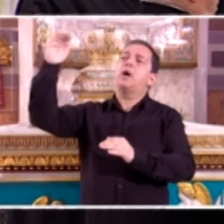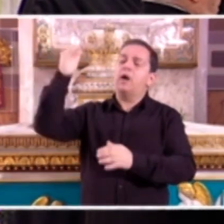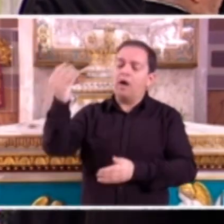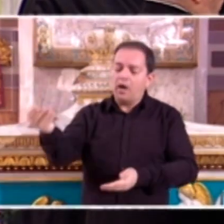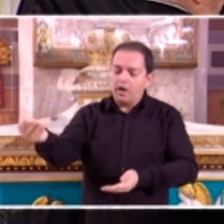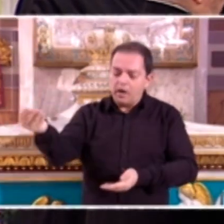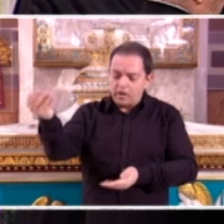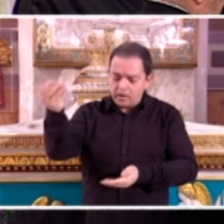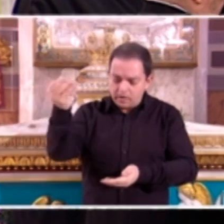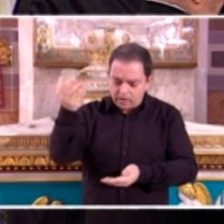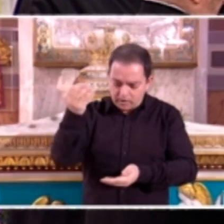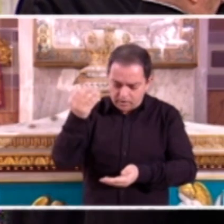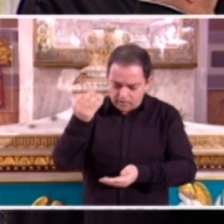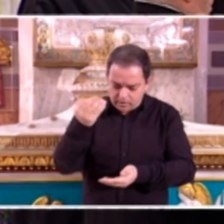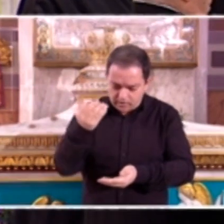Κύριε